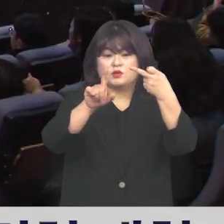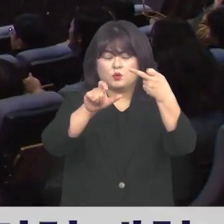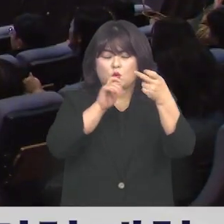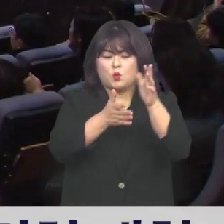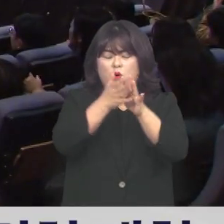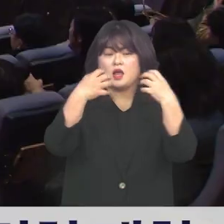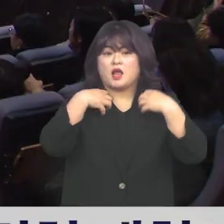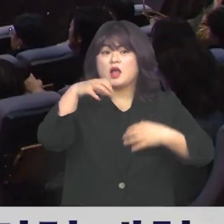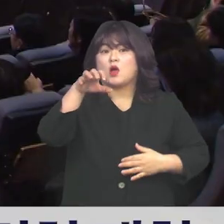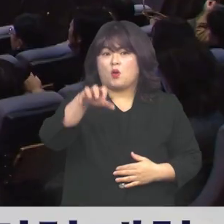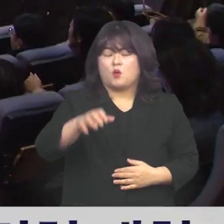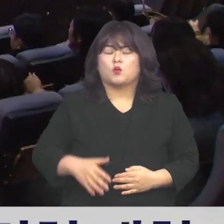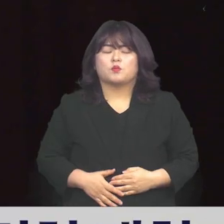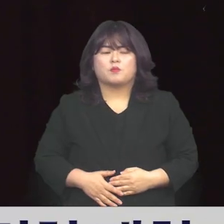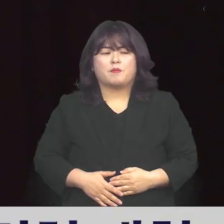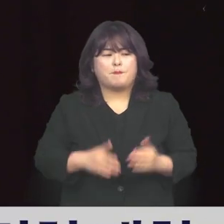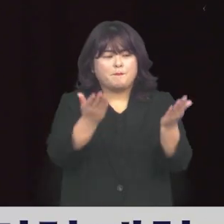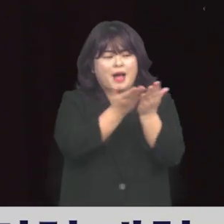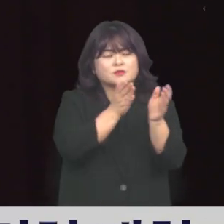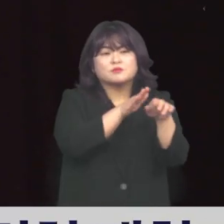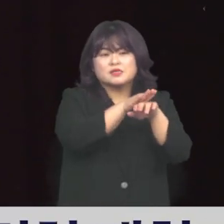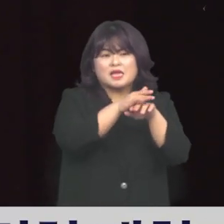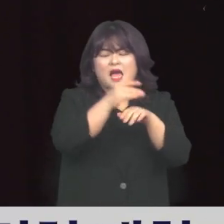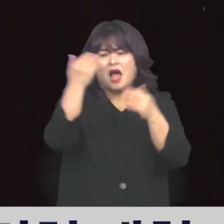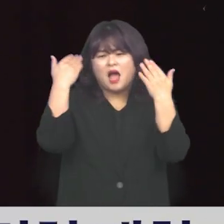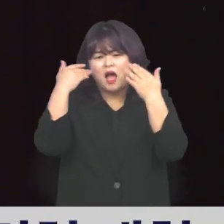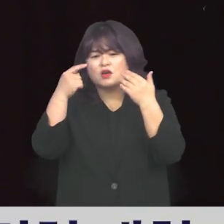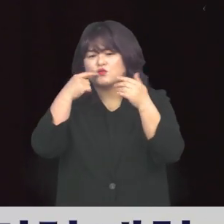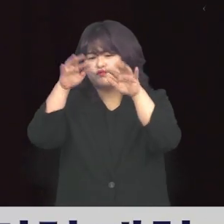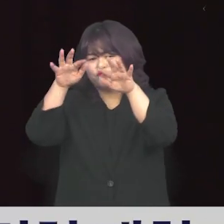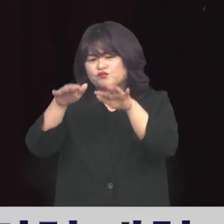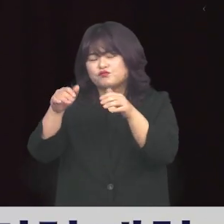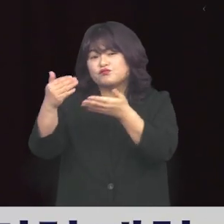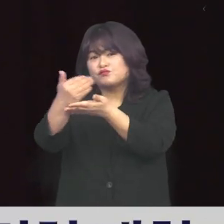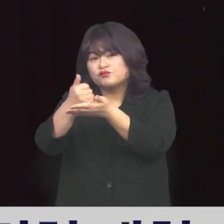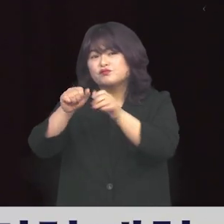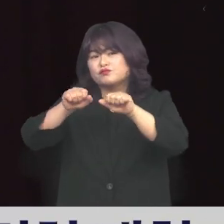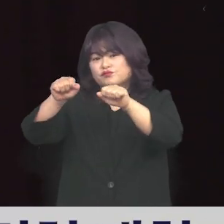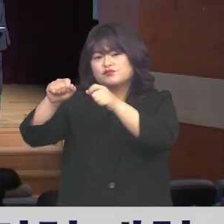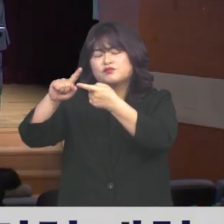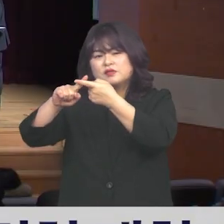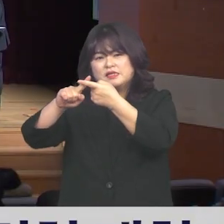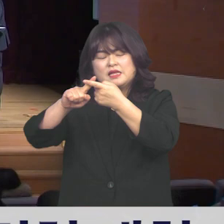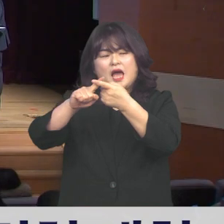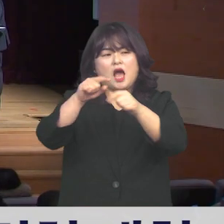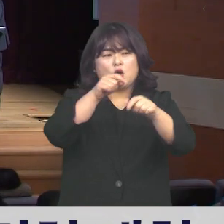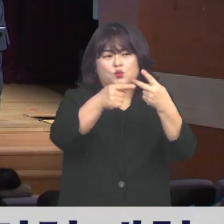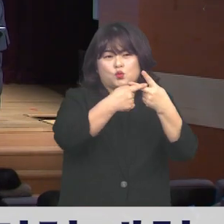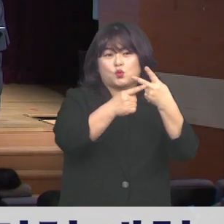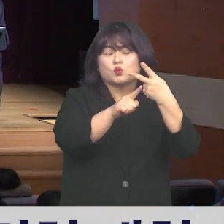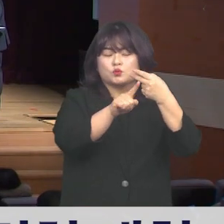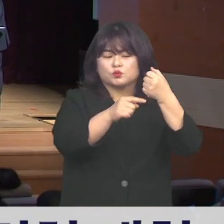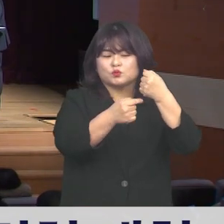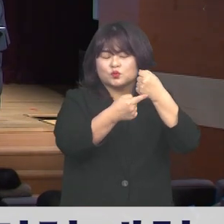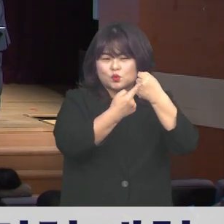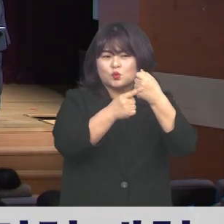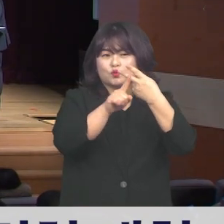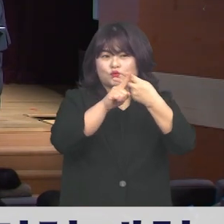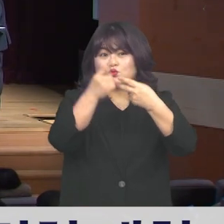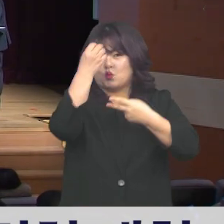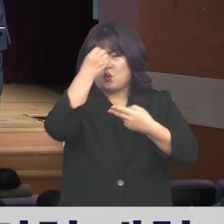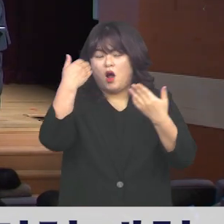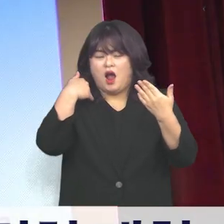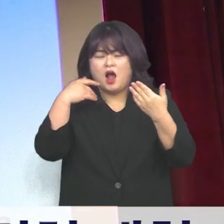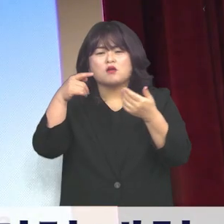용인특례시가 15일 시청 에이스홀에서 맞춤형 학교 제설지도 설명회를 열고 초중고와 특수학교 등 195개교